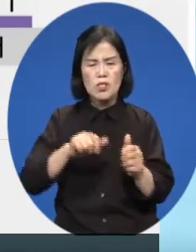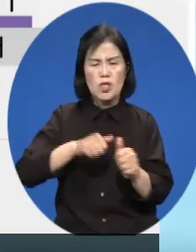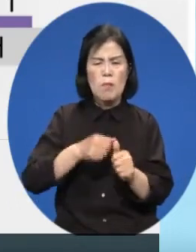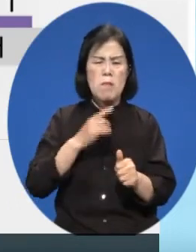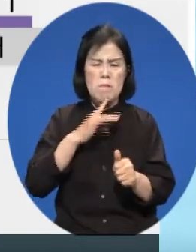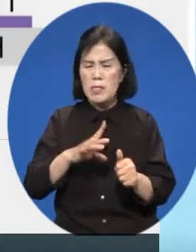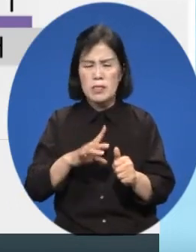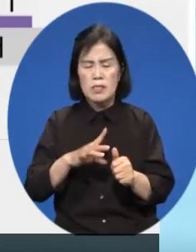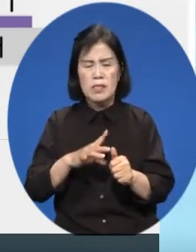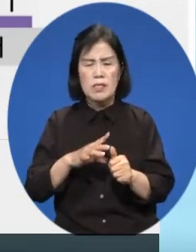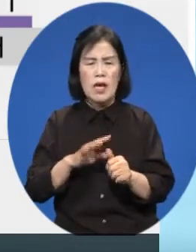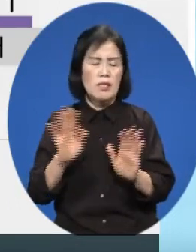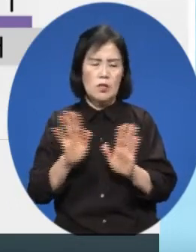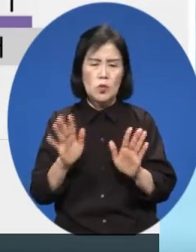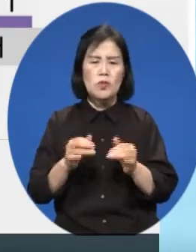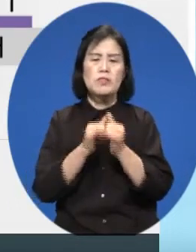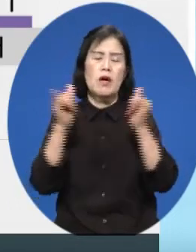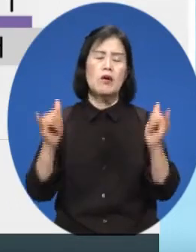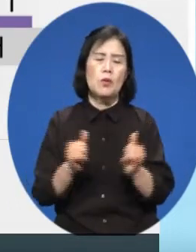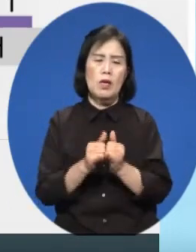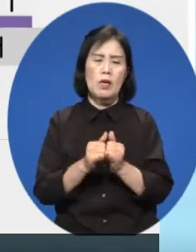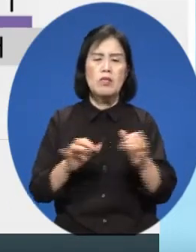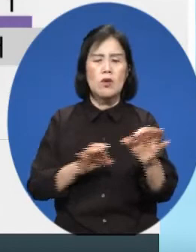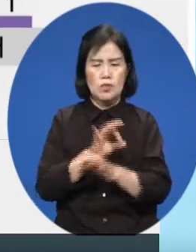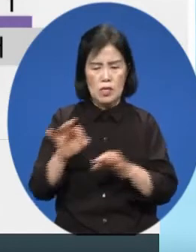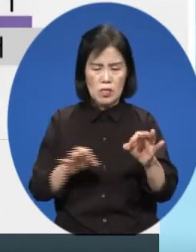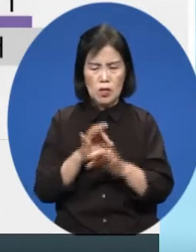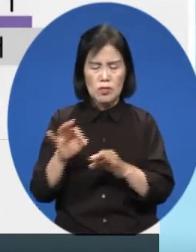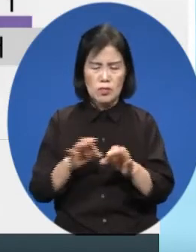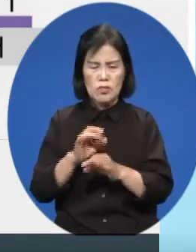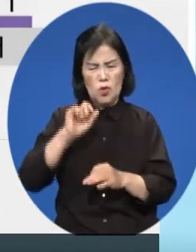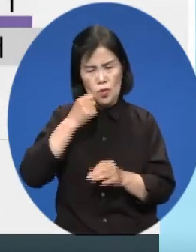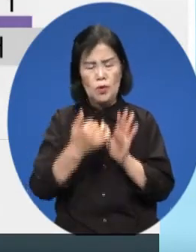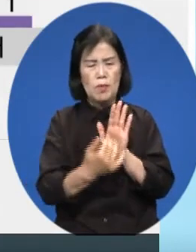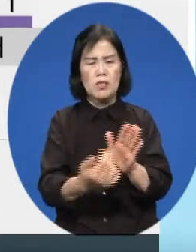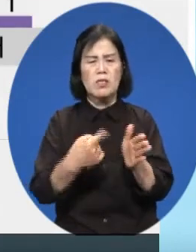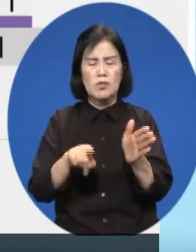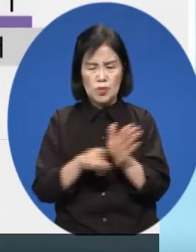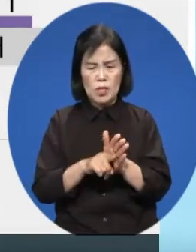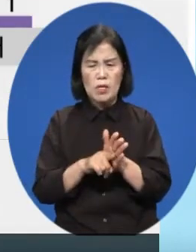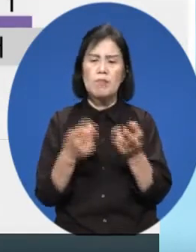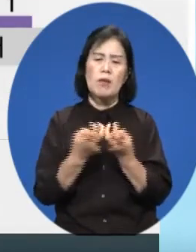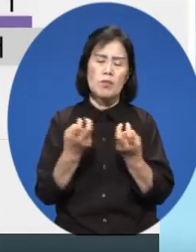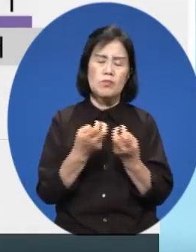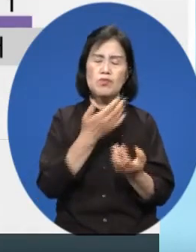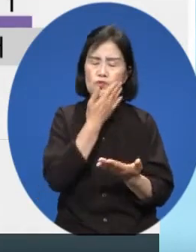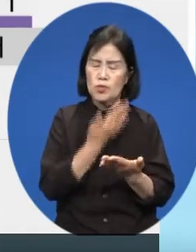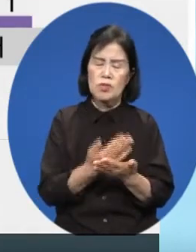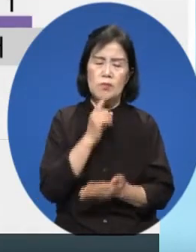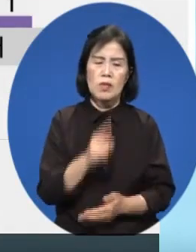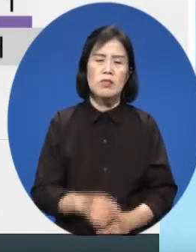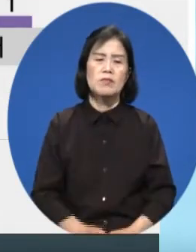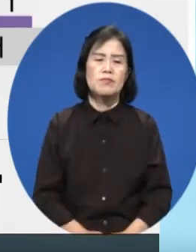합니다 이런 4차 획 영어 경제적 요인을 막기 위한 사전 방지책 말이 중요하다 는 지금 주장이 나오고 있는